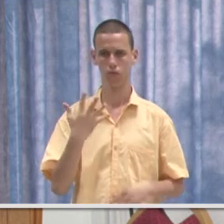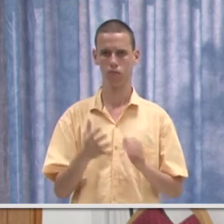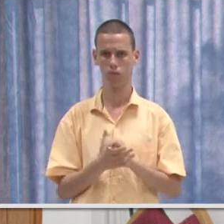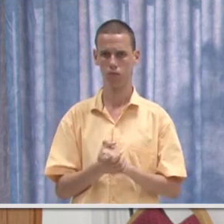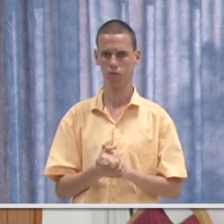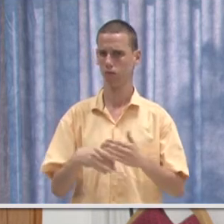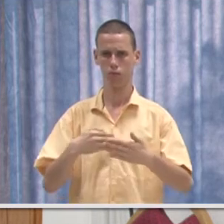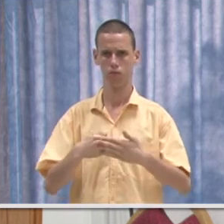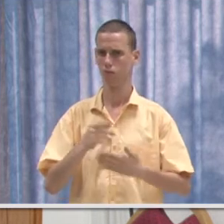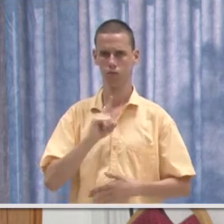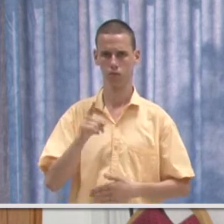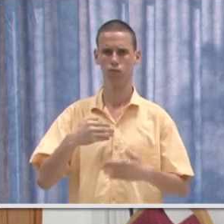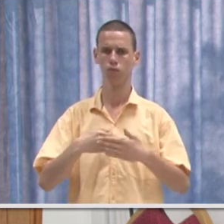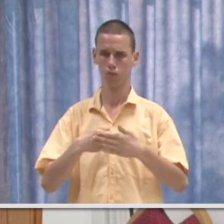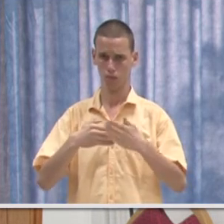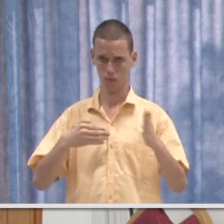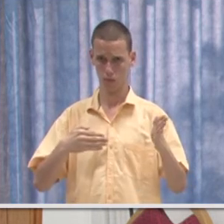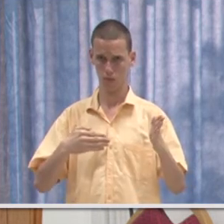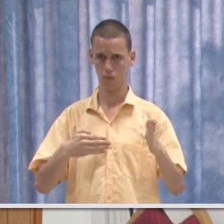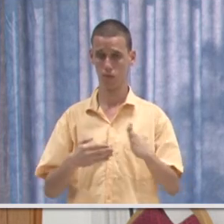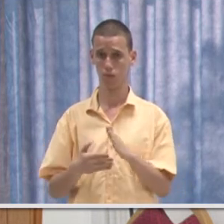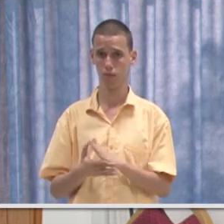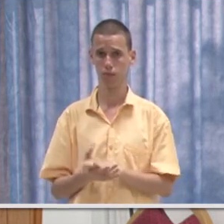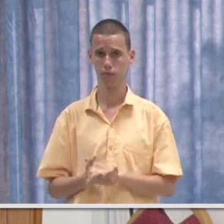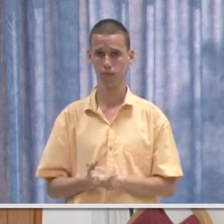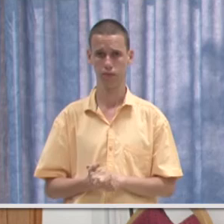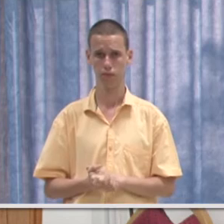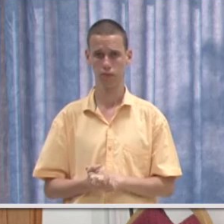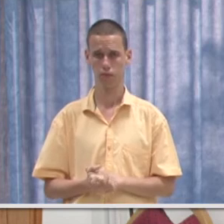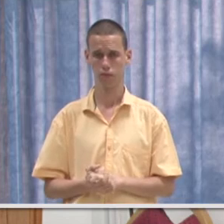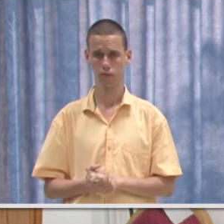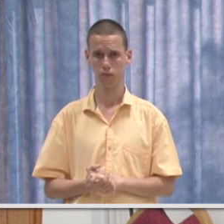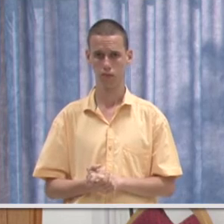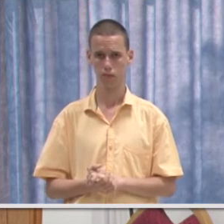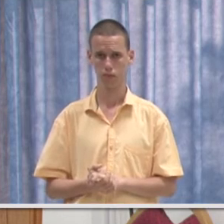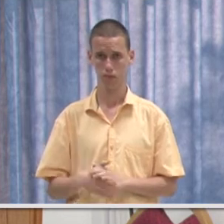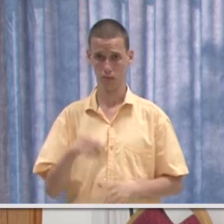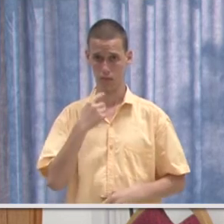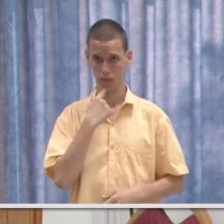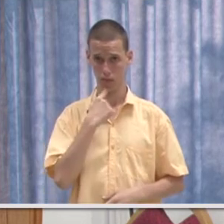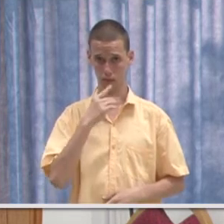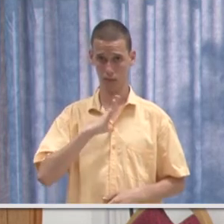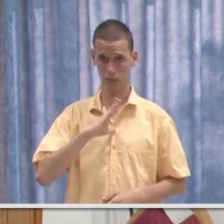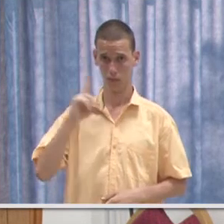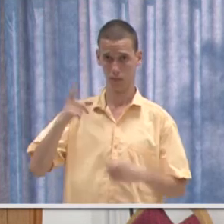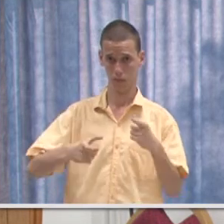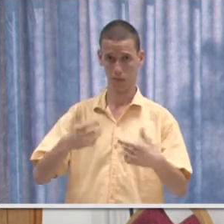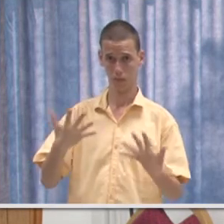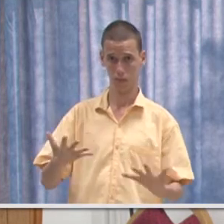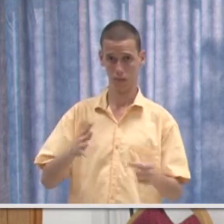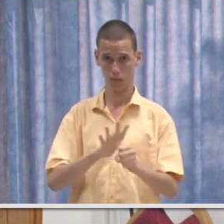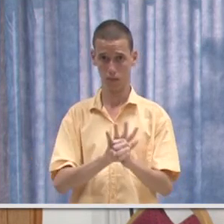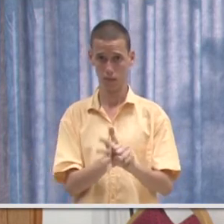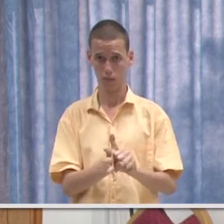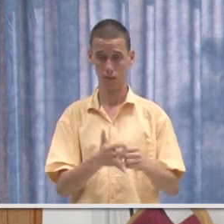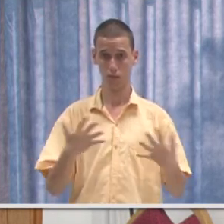si arrive un cas encore, nous besoin retourner encore nos limites quantité. Et ça nous besoin guetter d'après nos